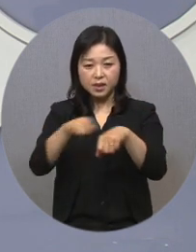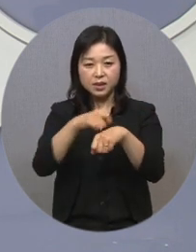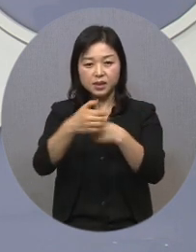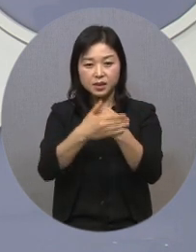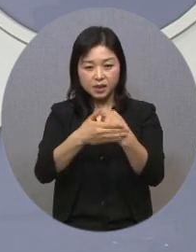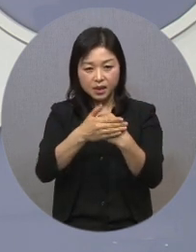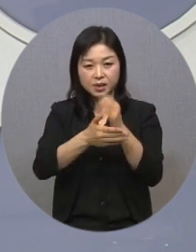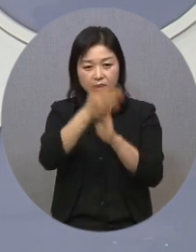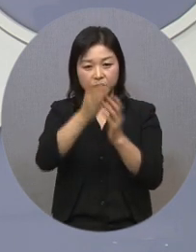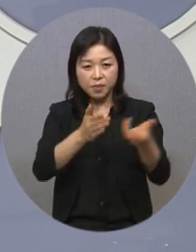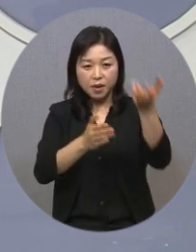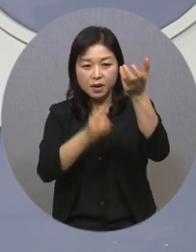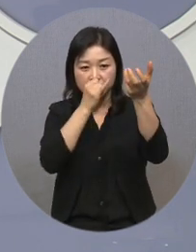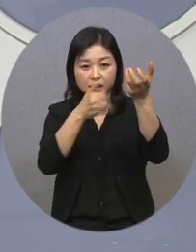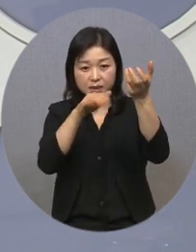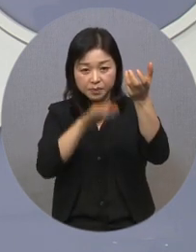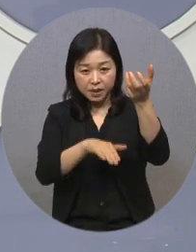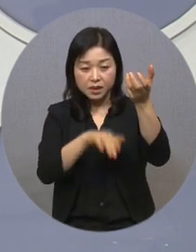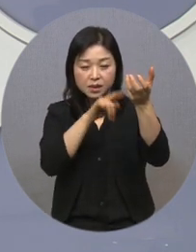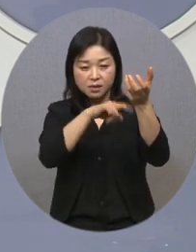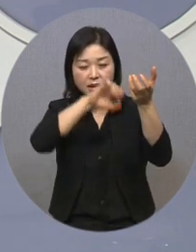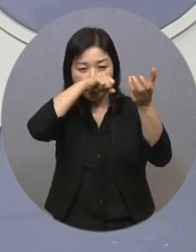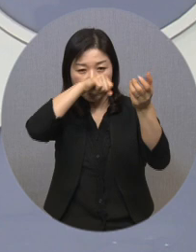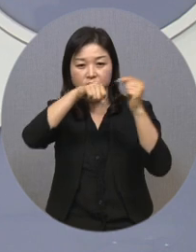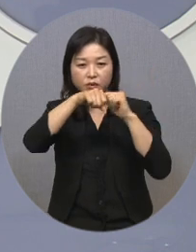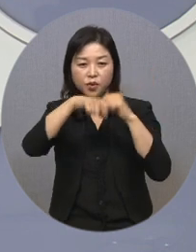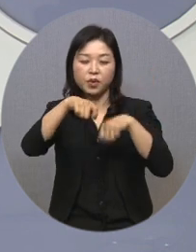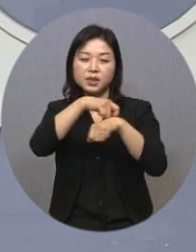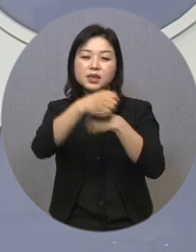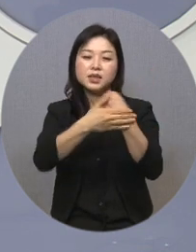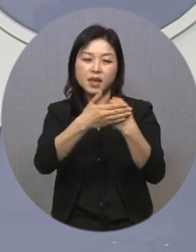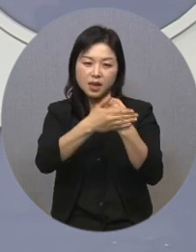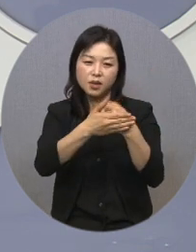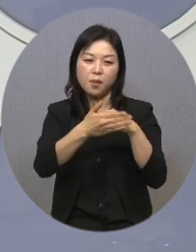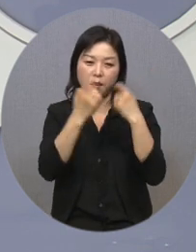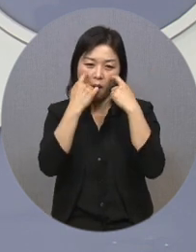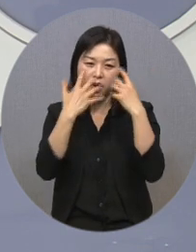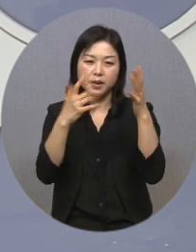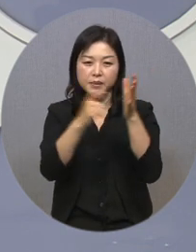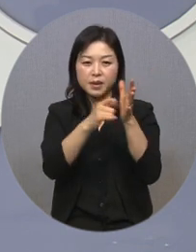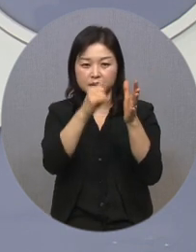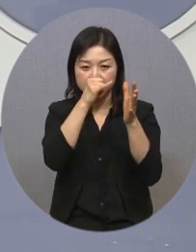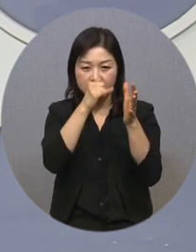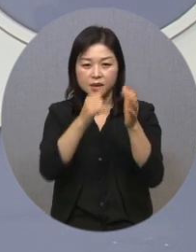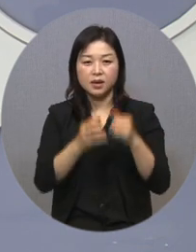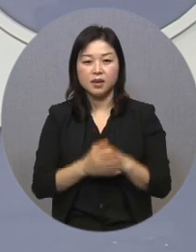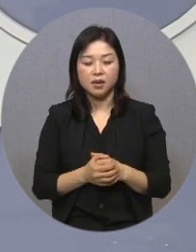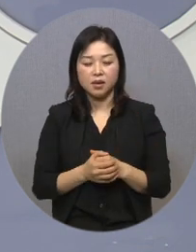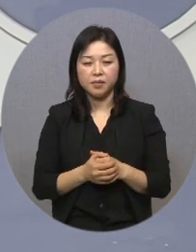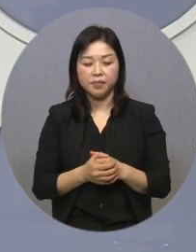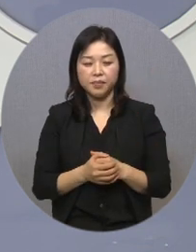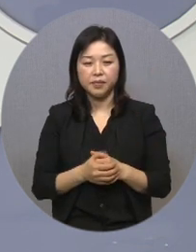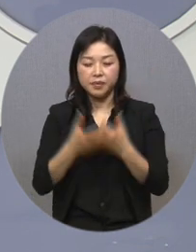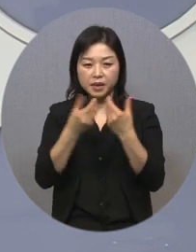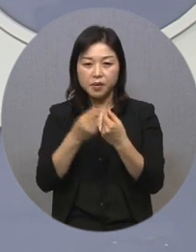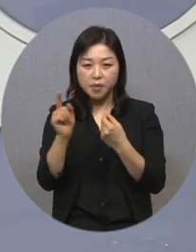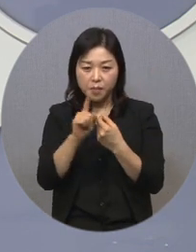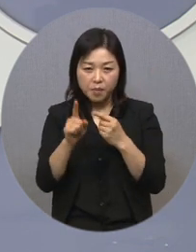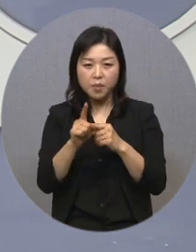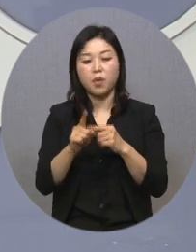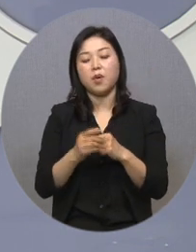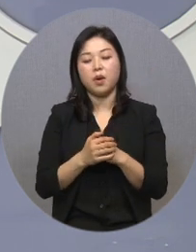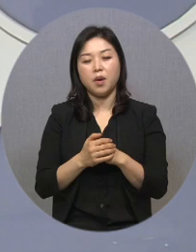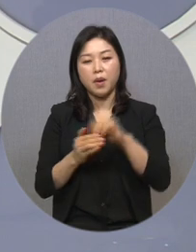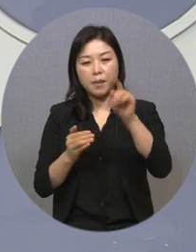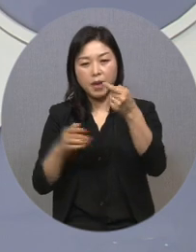재정 특례를 명확하게 요구를 하고 있습니다. 그런데 이 재정 특례는 파이가 100이라고 하는 거에서